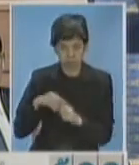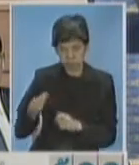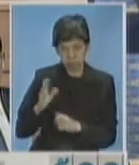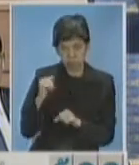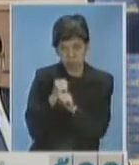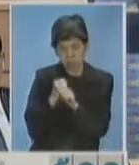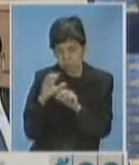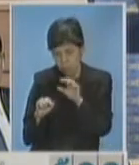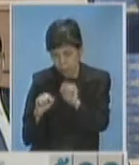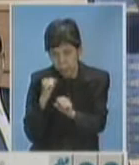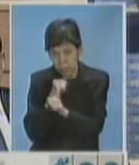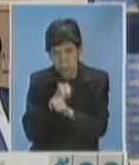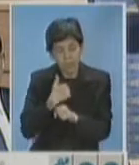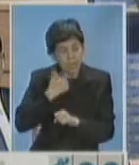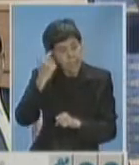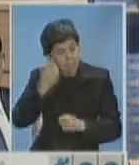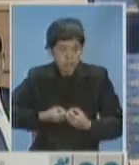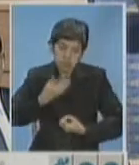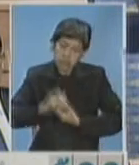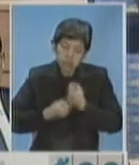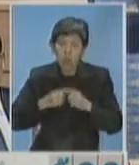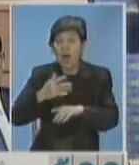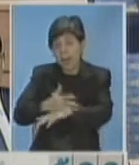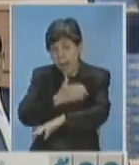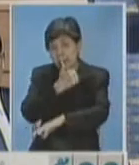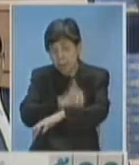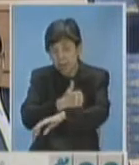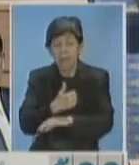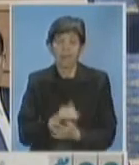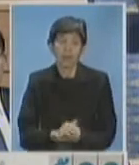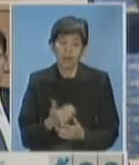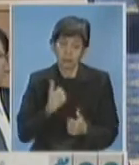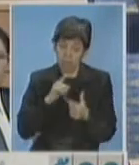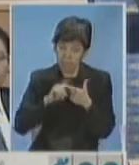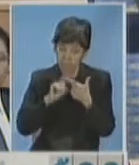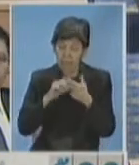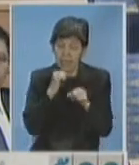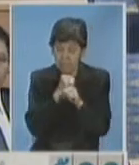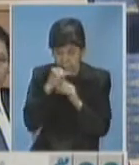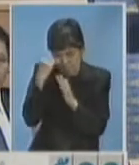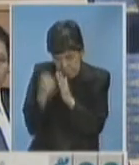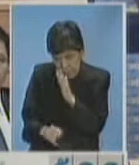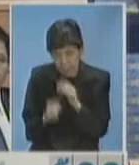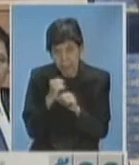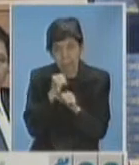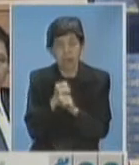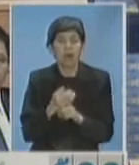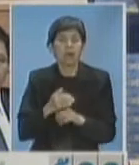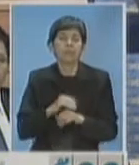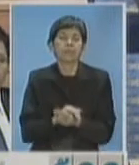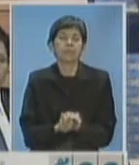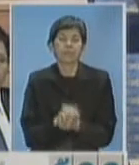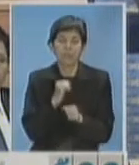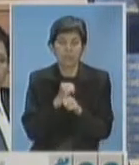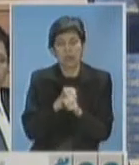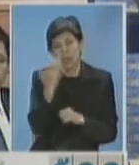ะจับกลุ่มพี่น้องประชาชนที่แสดงความคิดเห็นทางการเมืองแม้กระทั่งการแจ้งข้อกล่าวหาต่อบรรณาธิการ